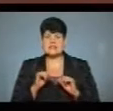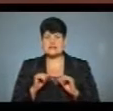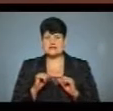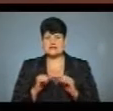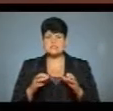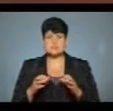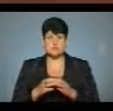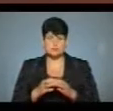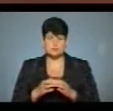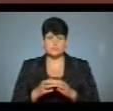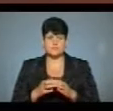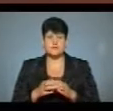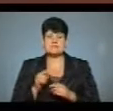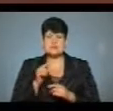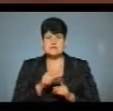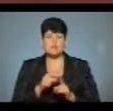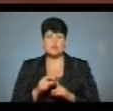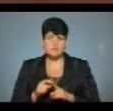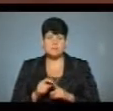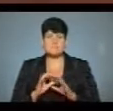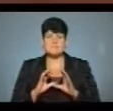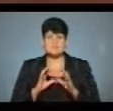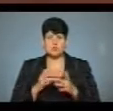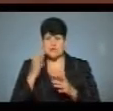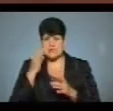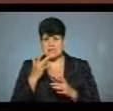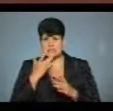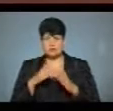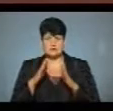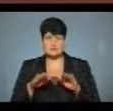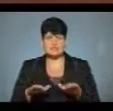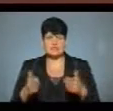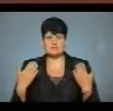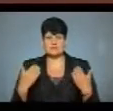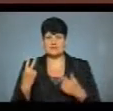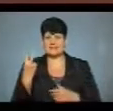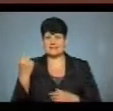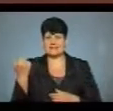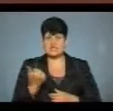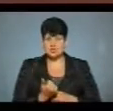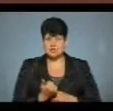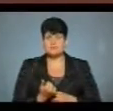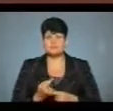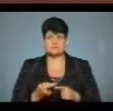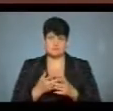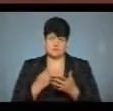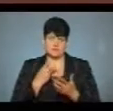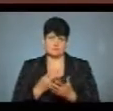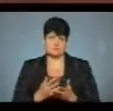таборовиків Світлана Звіришин. За її словами, у міжнародному літньому таборі діти відпочивали 2 тижні. Більше про це далі у